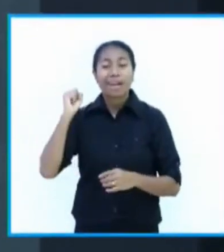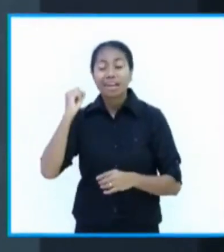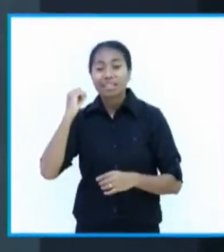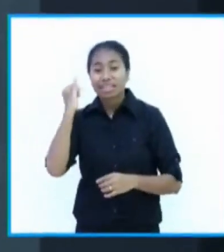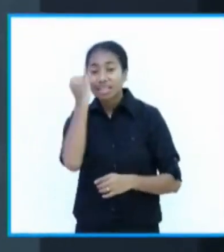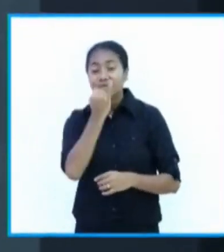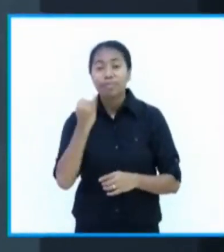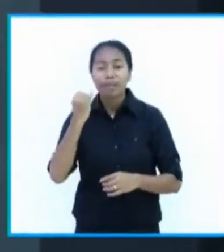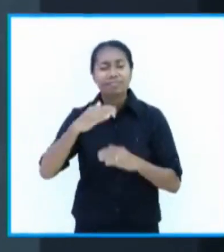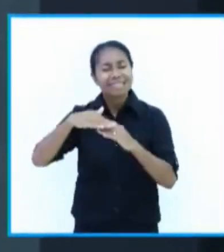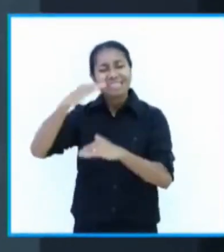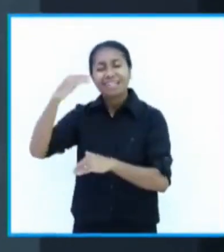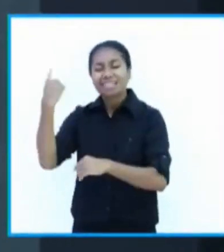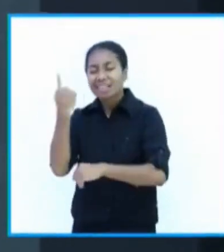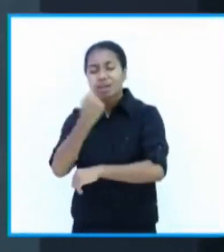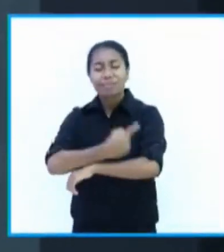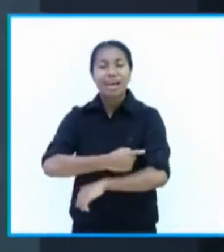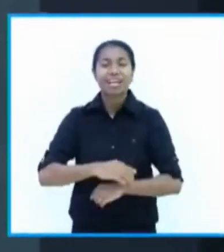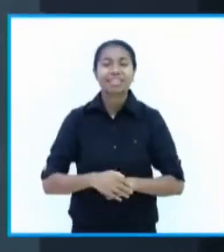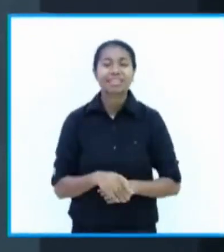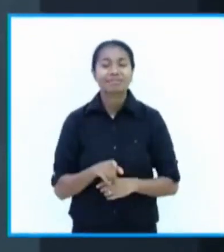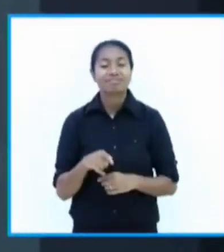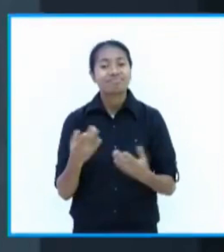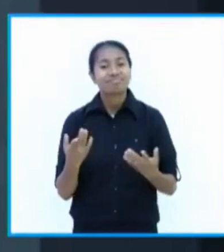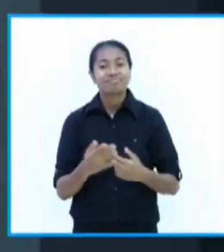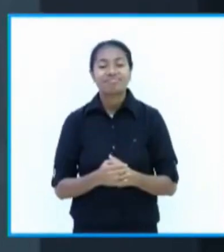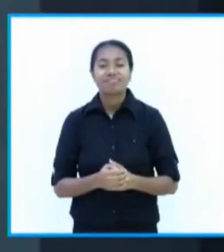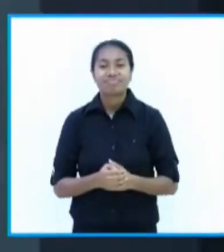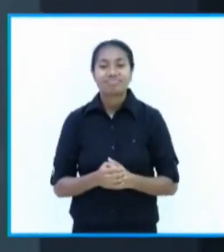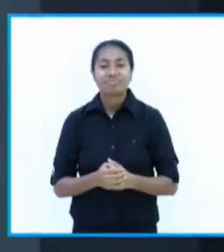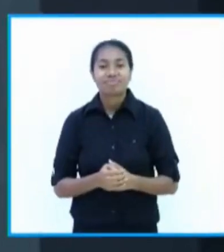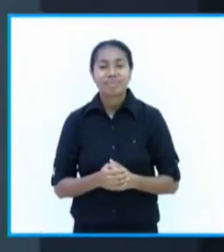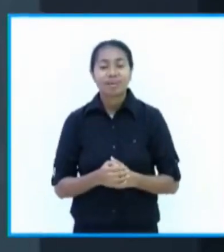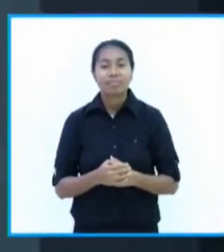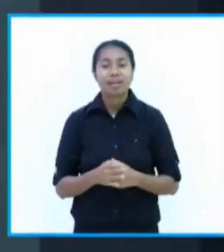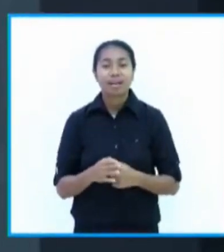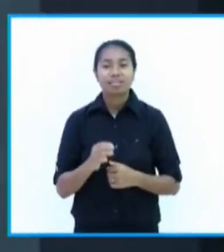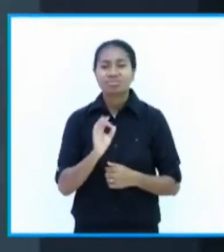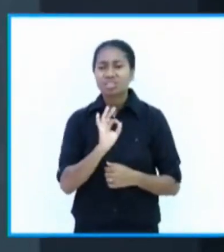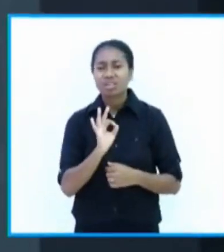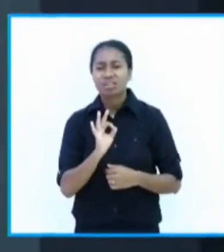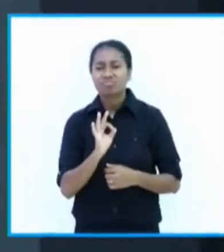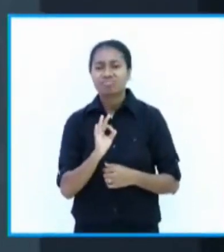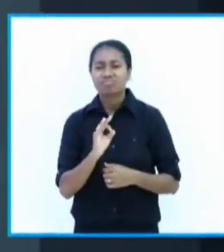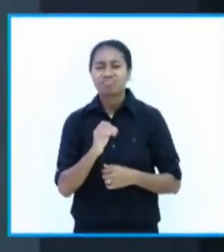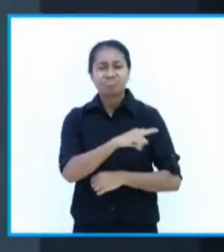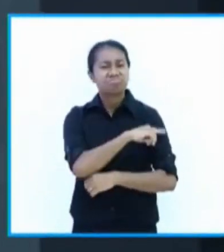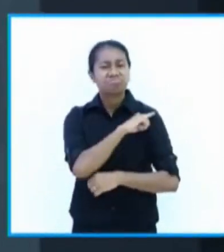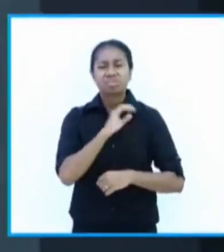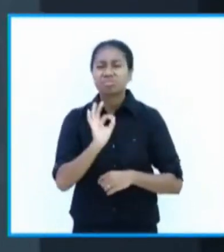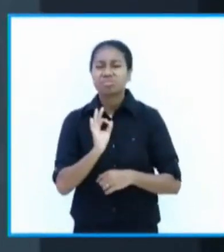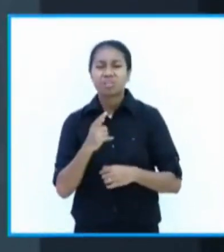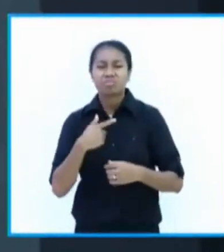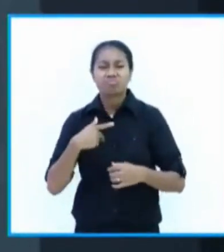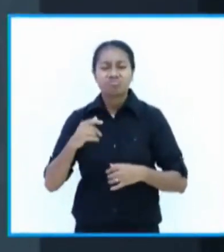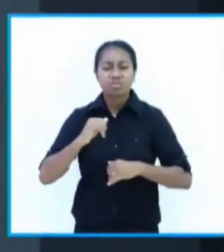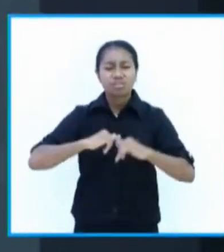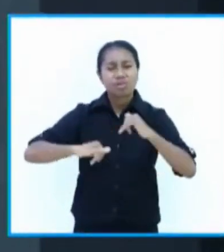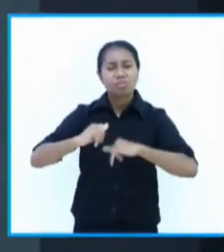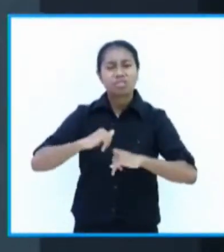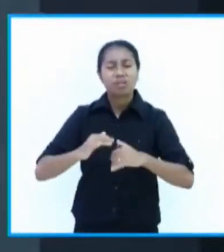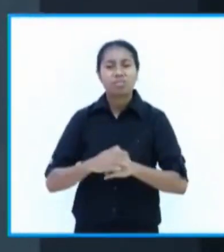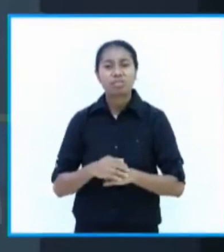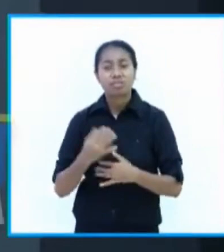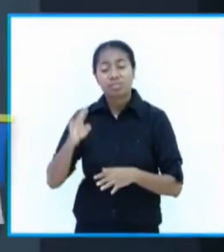dikuatkan dari hari ke hari maka janji perlindungan Tuhan tidak bisa membuat kita bersantai-santai sama seperti Tuhan